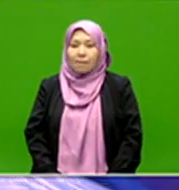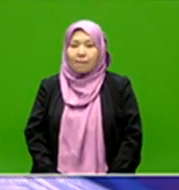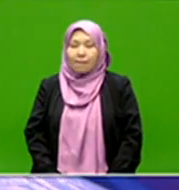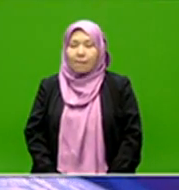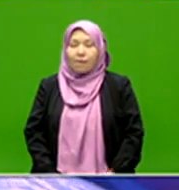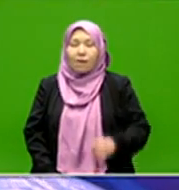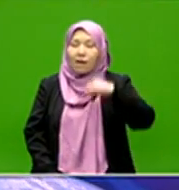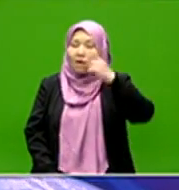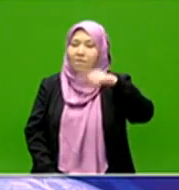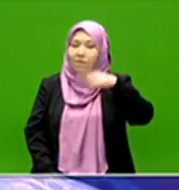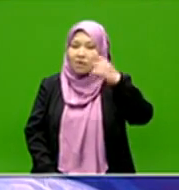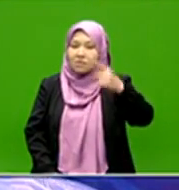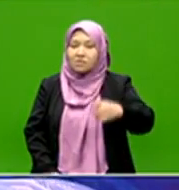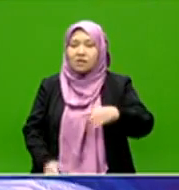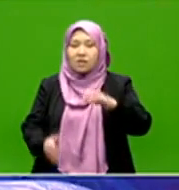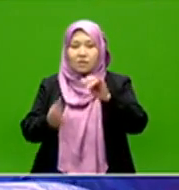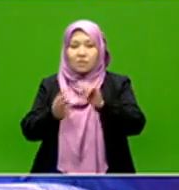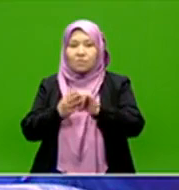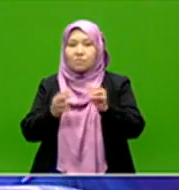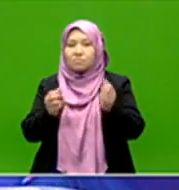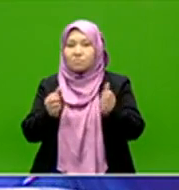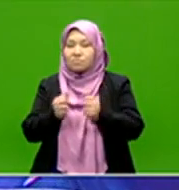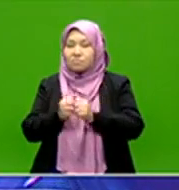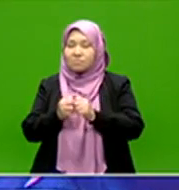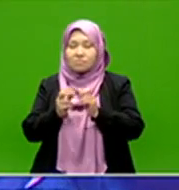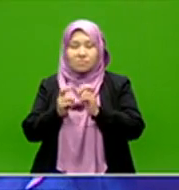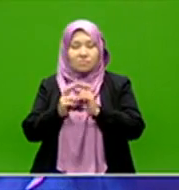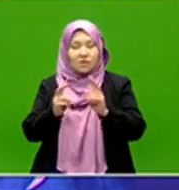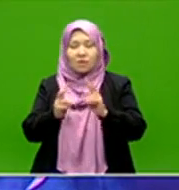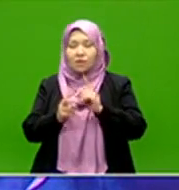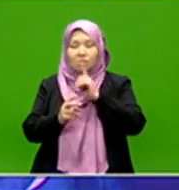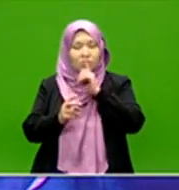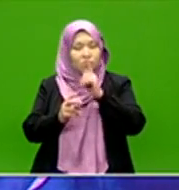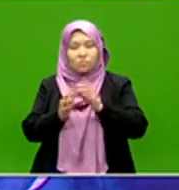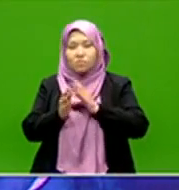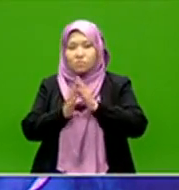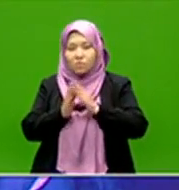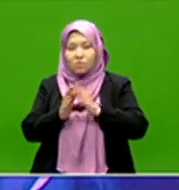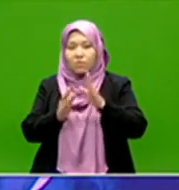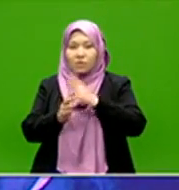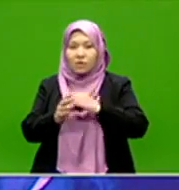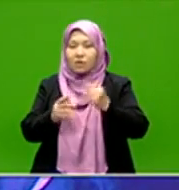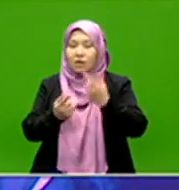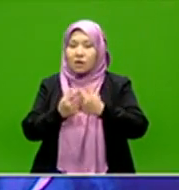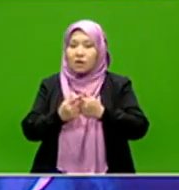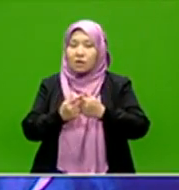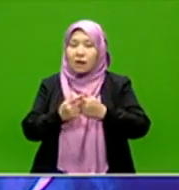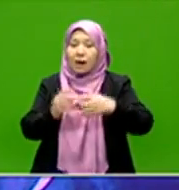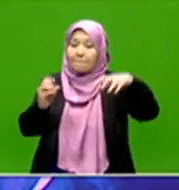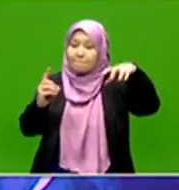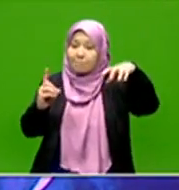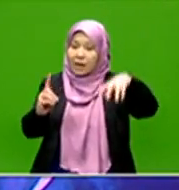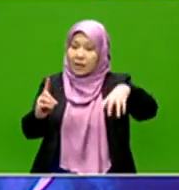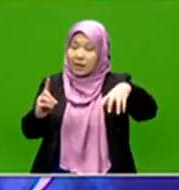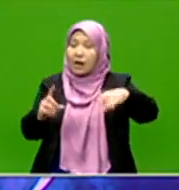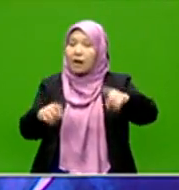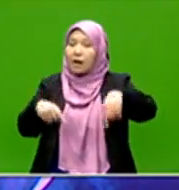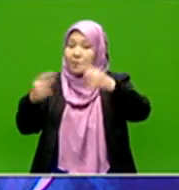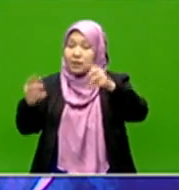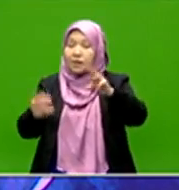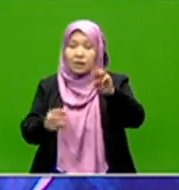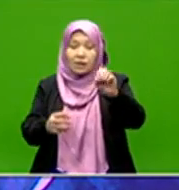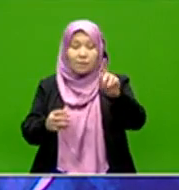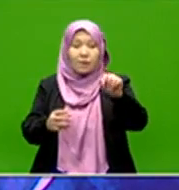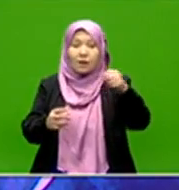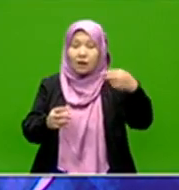تلبية yang kita rindu untuk menyebut-nyebutnya sas. Betul. Dalam contohnya dari Madinah nak ke Mekah sepanjang perjalanan sas,